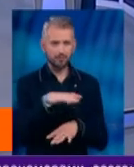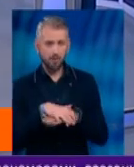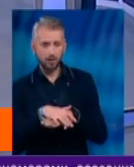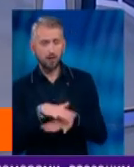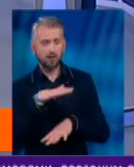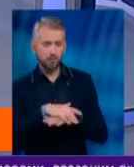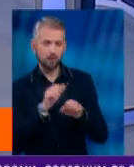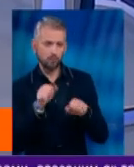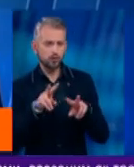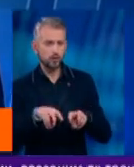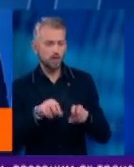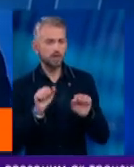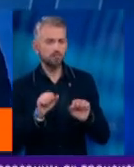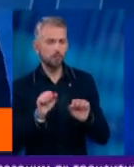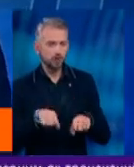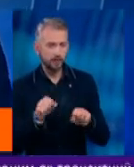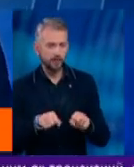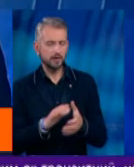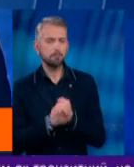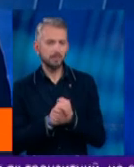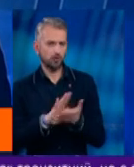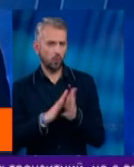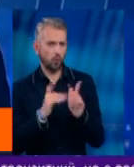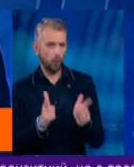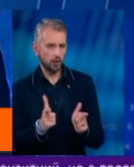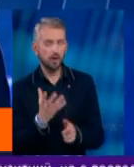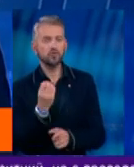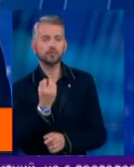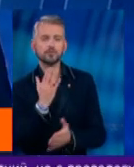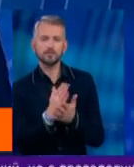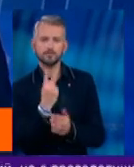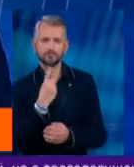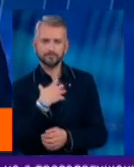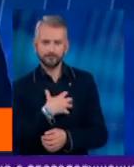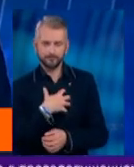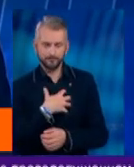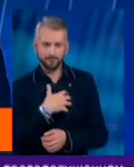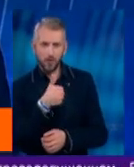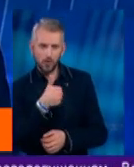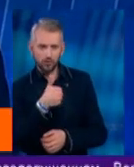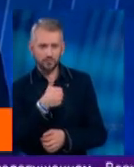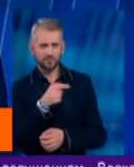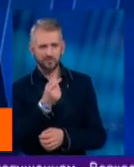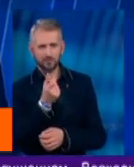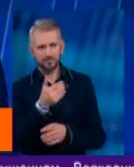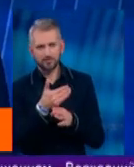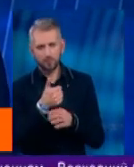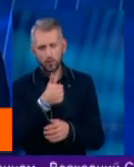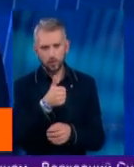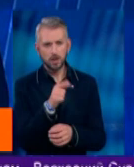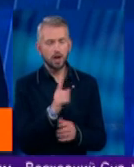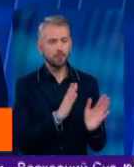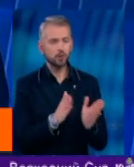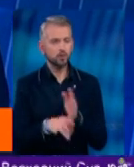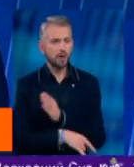мирної угоди. Крім того, ще є один хороший момент. Ну, він хороший частково, але ця процедура